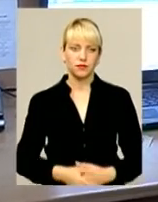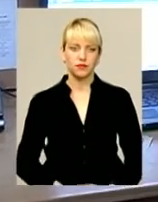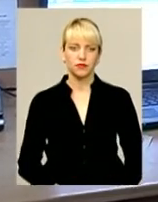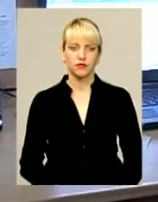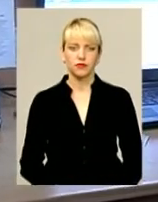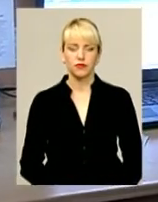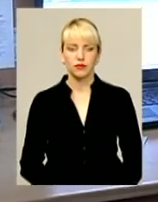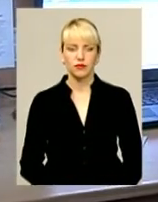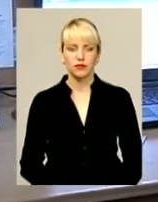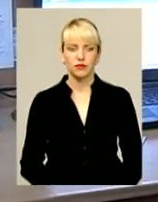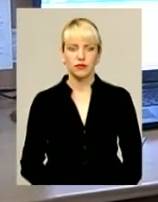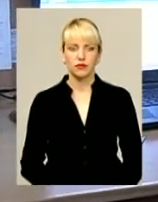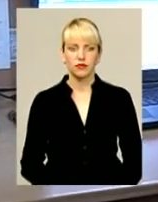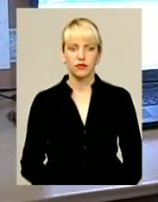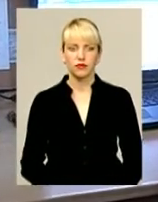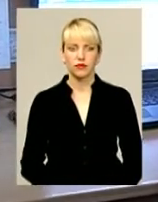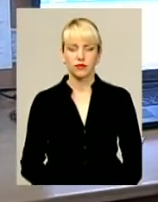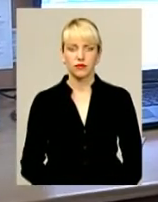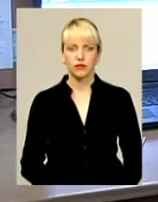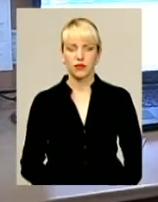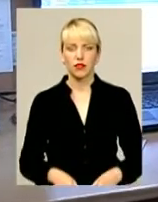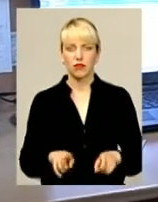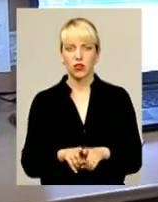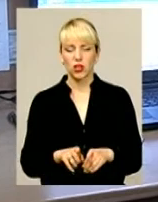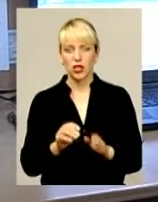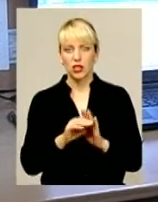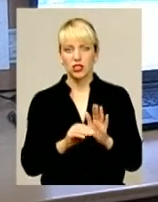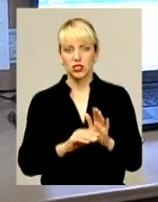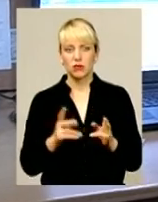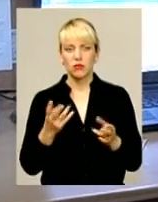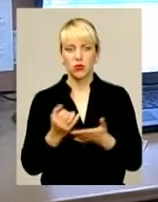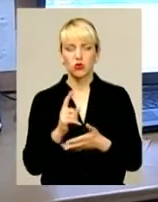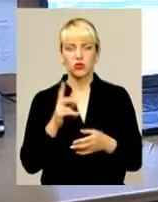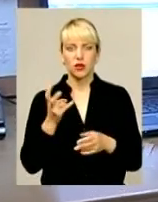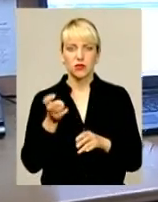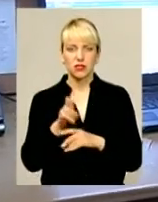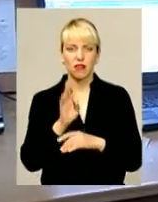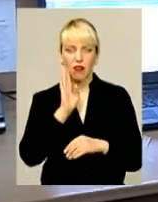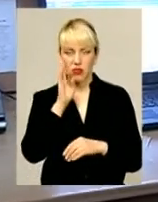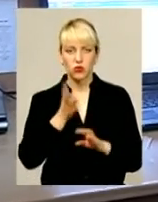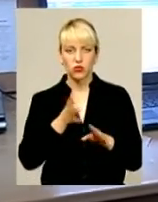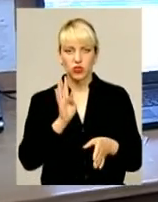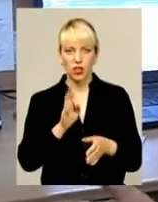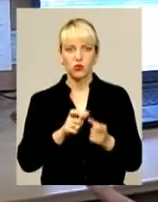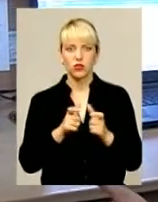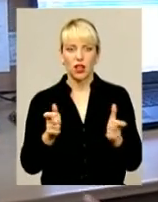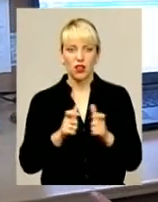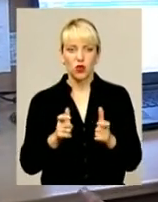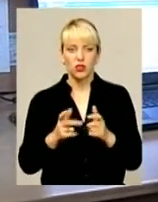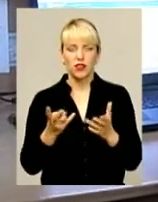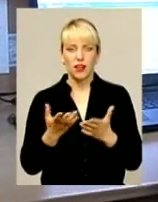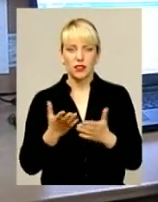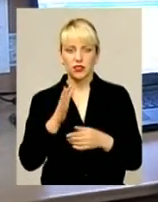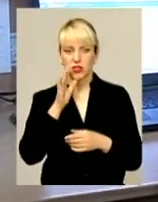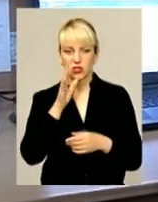В такому режимі виходить, що треба приходити зранку, займати чергу, брати талон, на який час